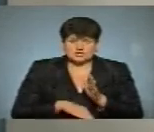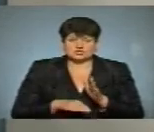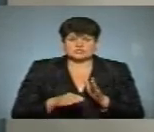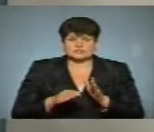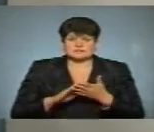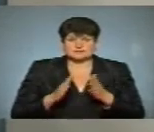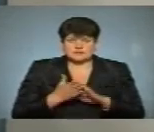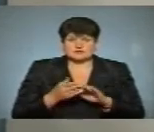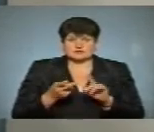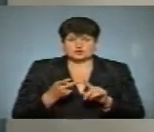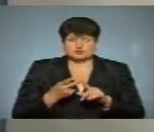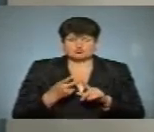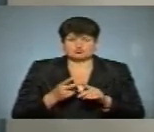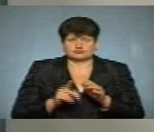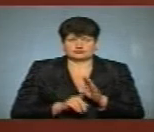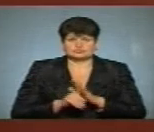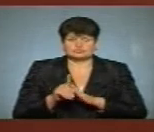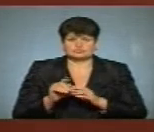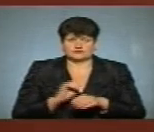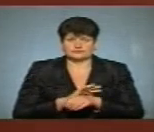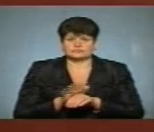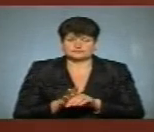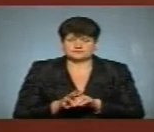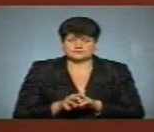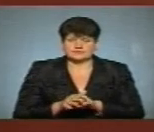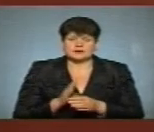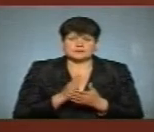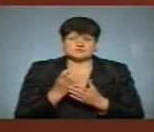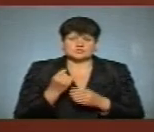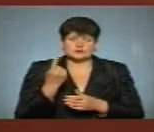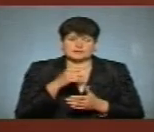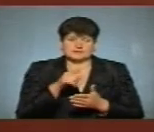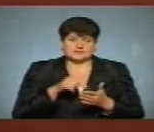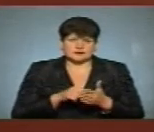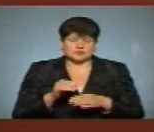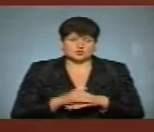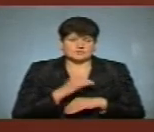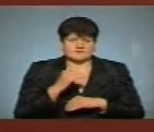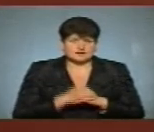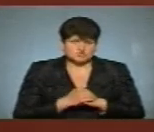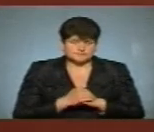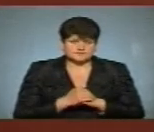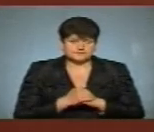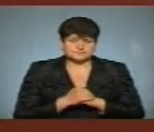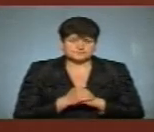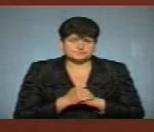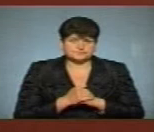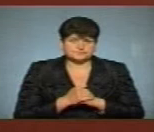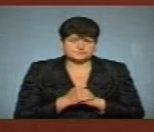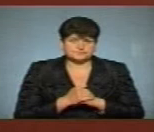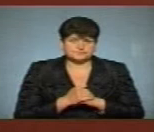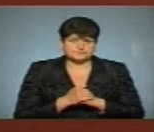хвилі COVID-19 захворювання. І маємо ще одне запитання від глядачів. Доброго вечора. Добрий вечір.